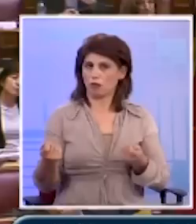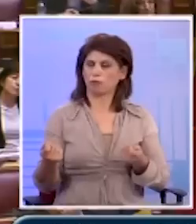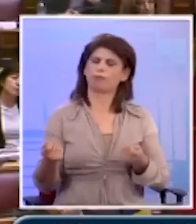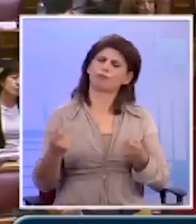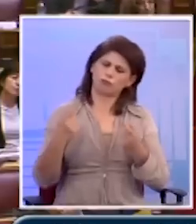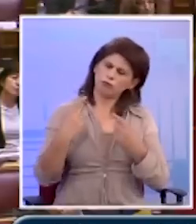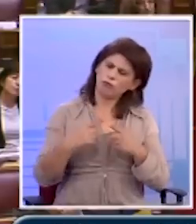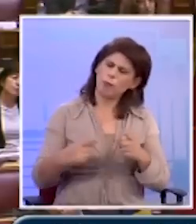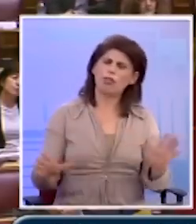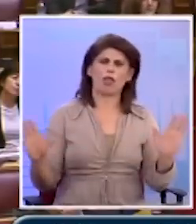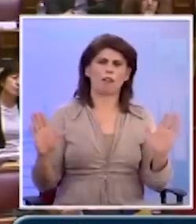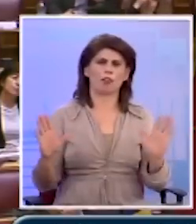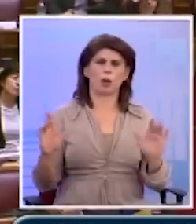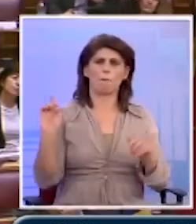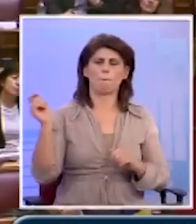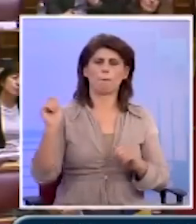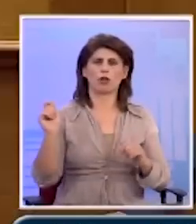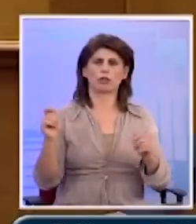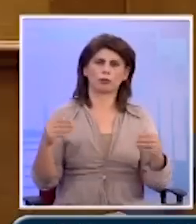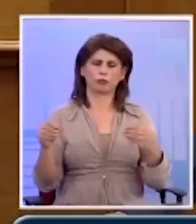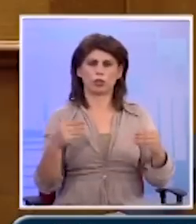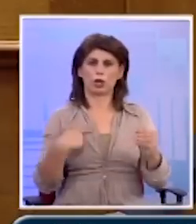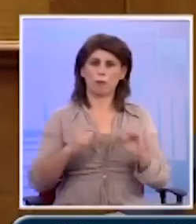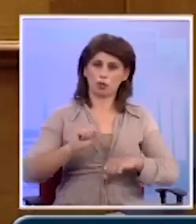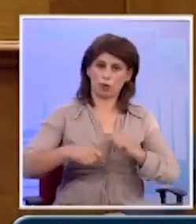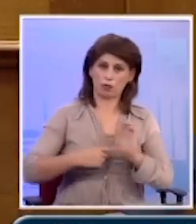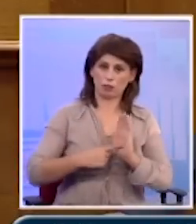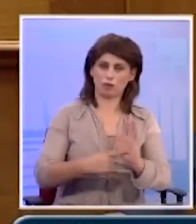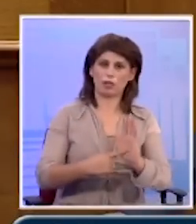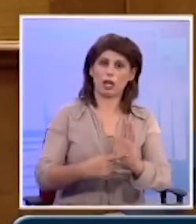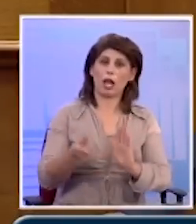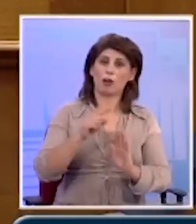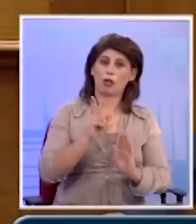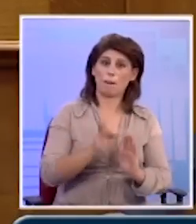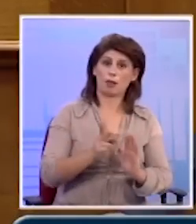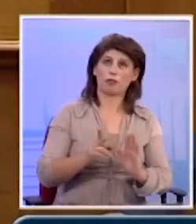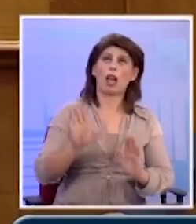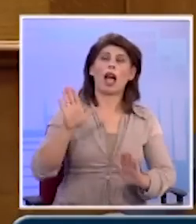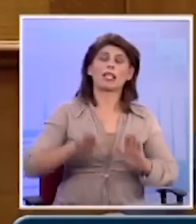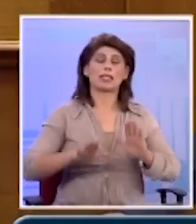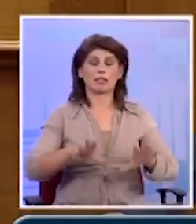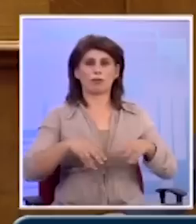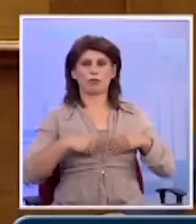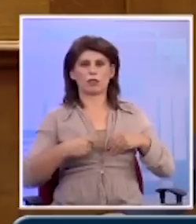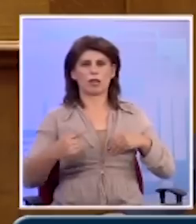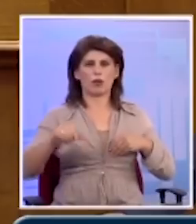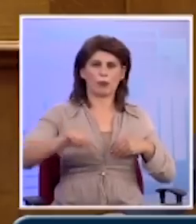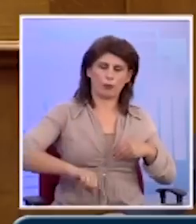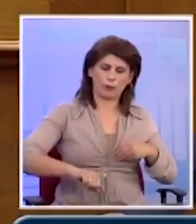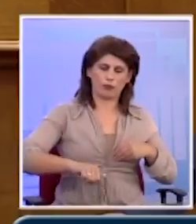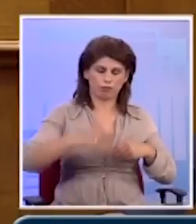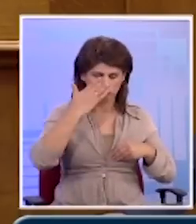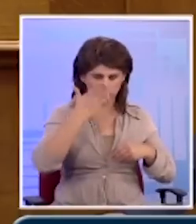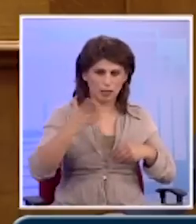με διάφορα πολιτικά προσχήματα επιχειρούν να μας εμφανίσουν άλλοτε επικίνδυνα ασυμβίβαστους και άλλοτε ητοπαθώς